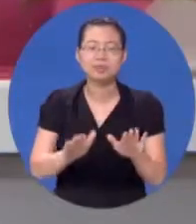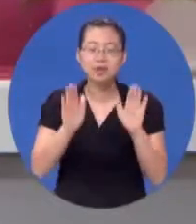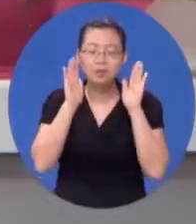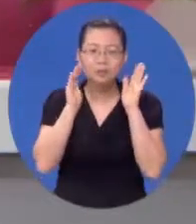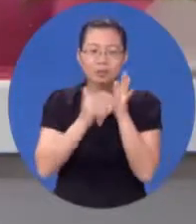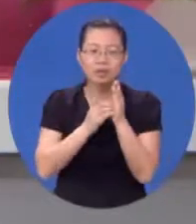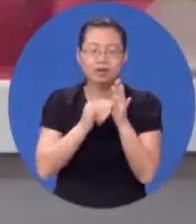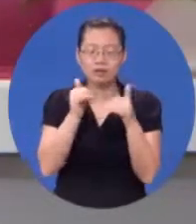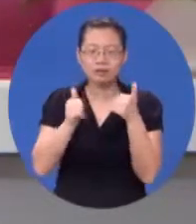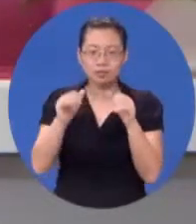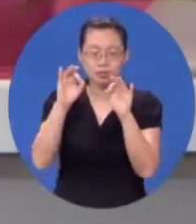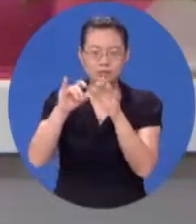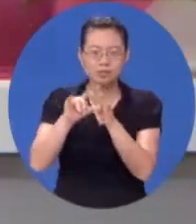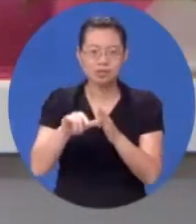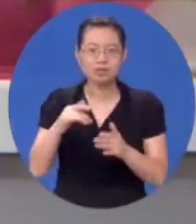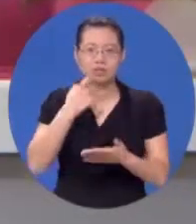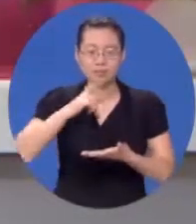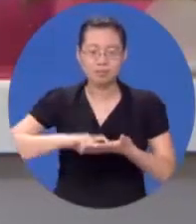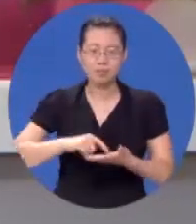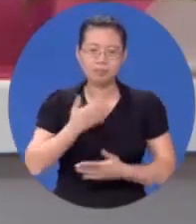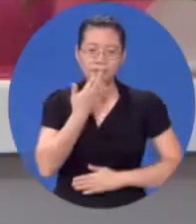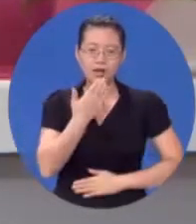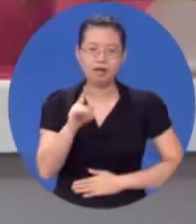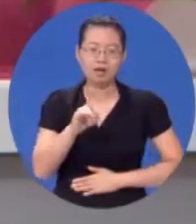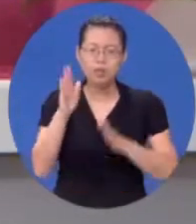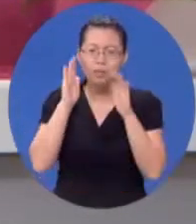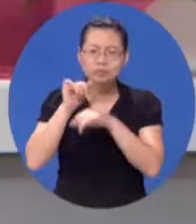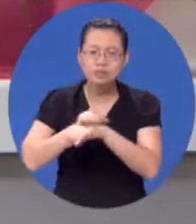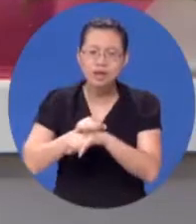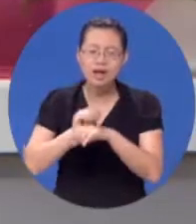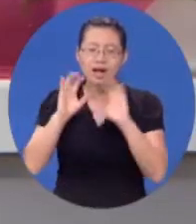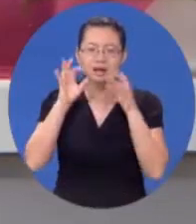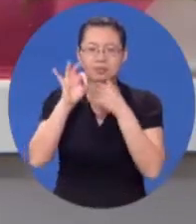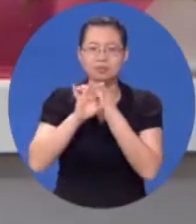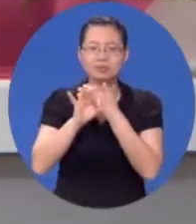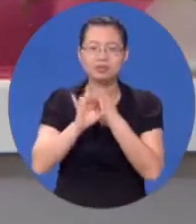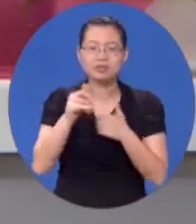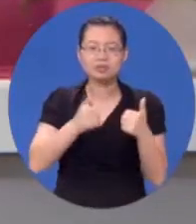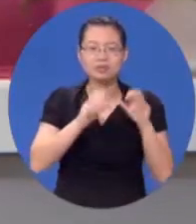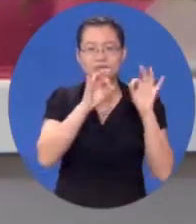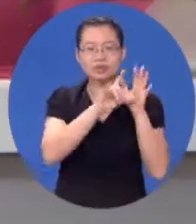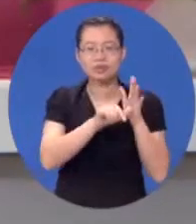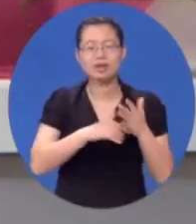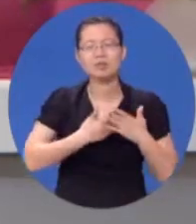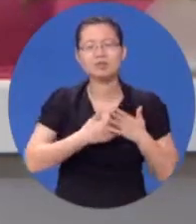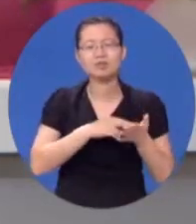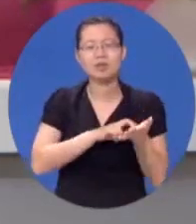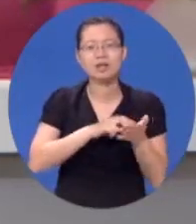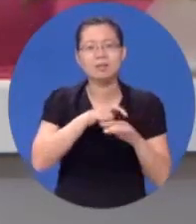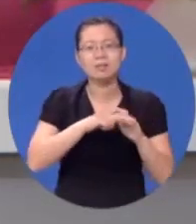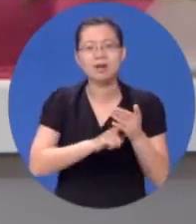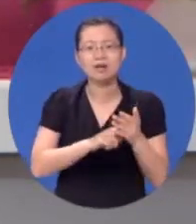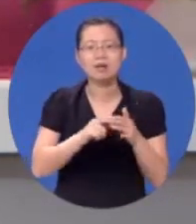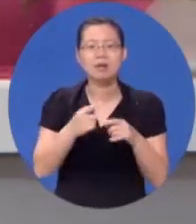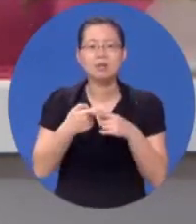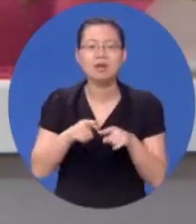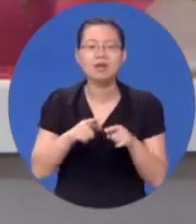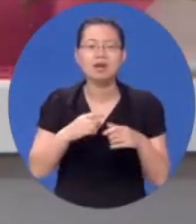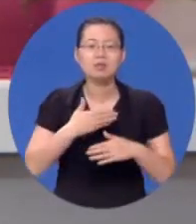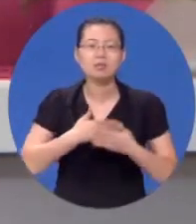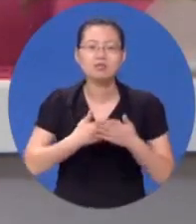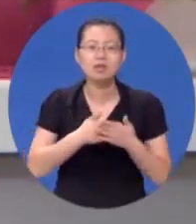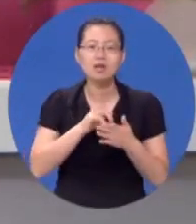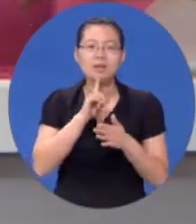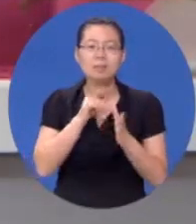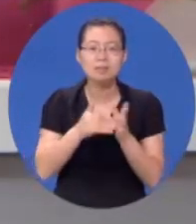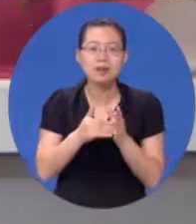우리가 시험 볼때 우리가 쉽게 할수 있는 게, 공부 잘하는 아이들도 시험 볼때그 불안한 마음, 우리가 그것을 평가 불안이라고